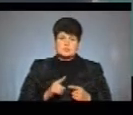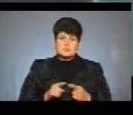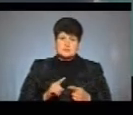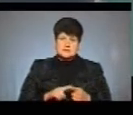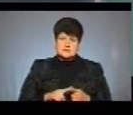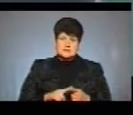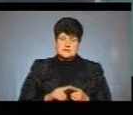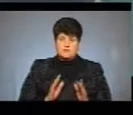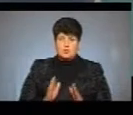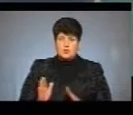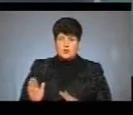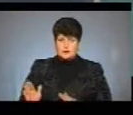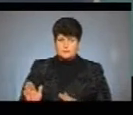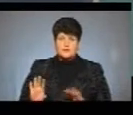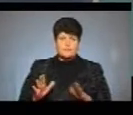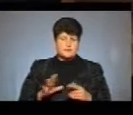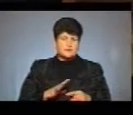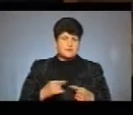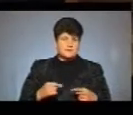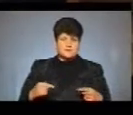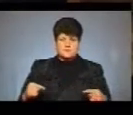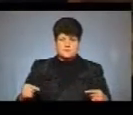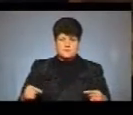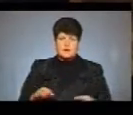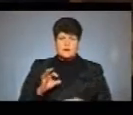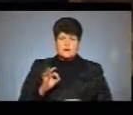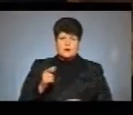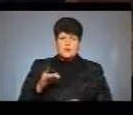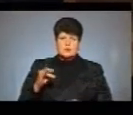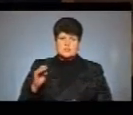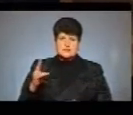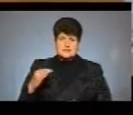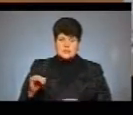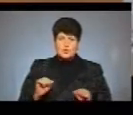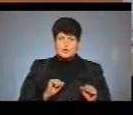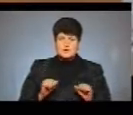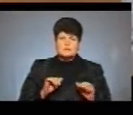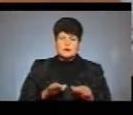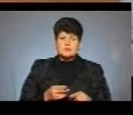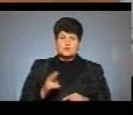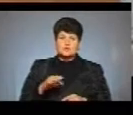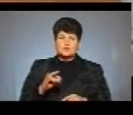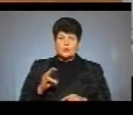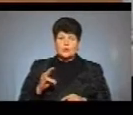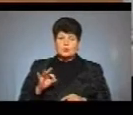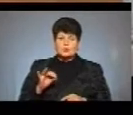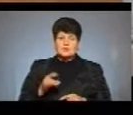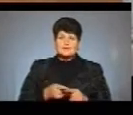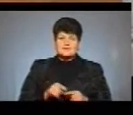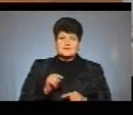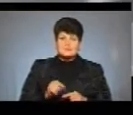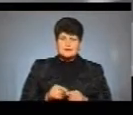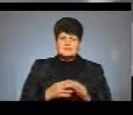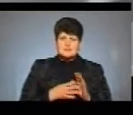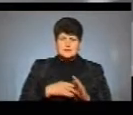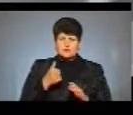в порядку. Бо випадки всякі бувають. Олег Грушицький – координатор акції «Донор – це ти». Чоловік із 19 років,